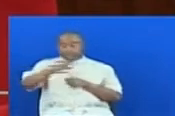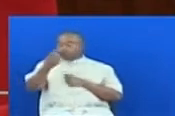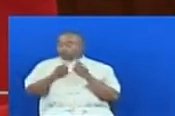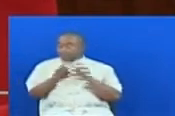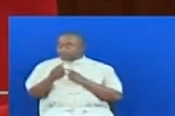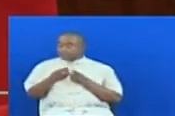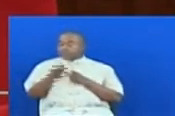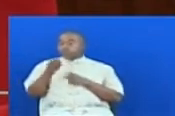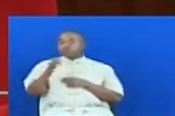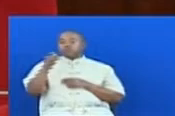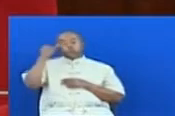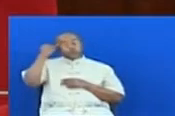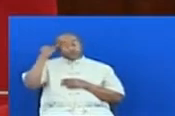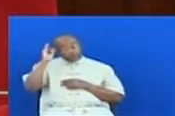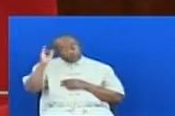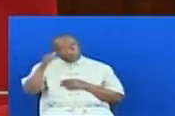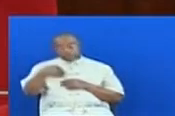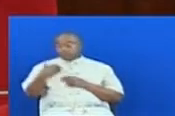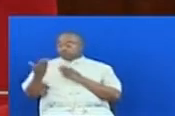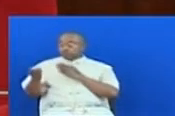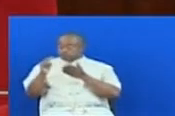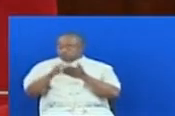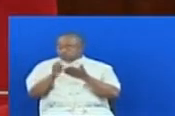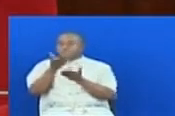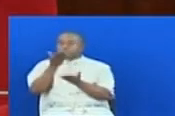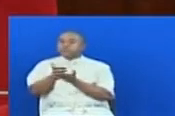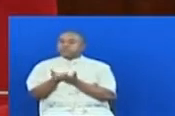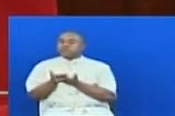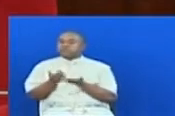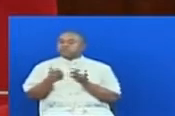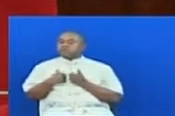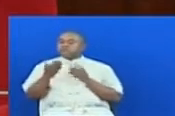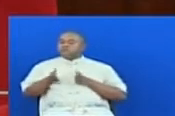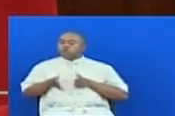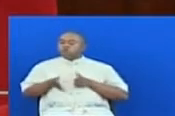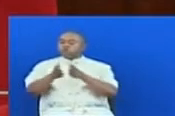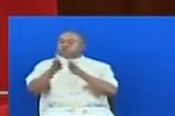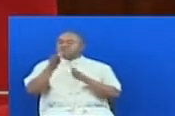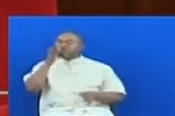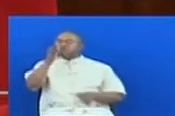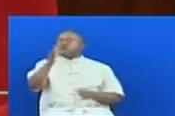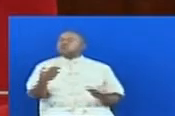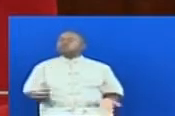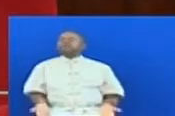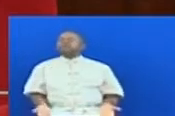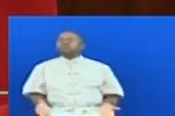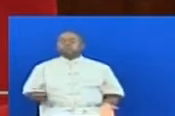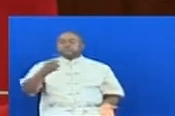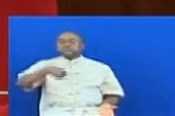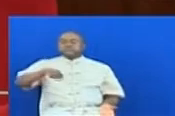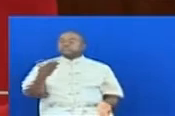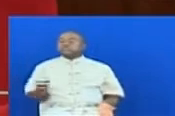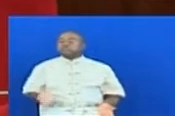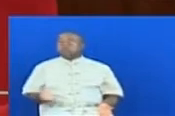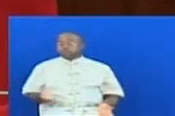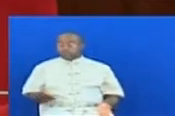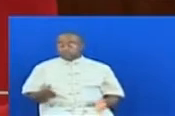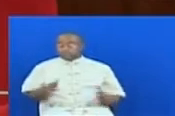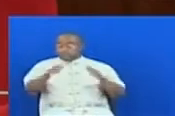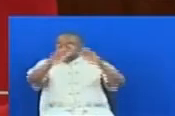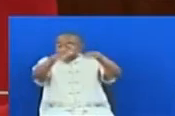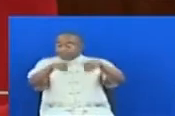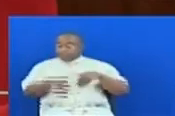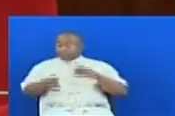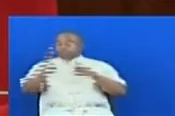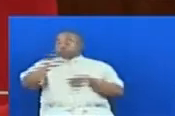tumetoa ushauri, tumesoma mapendekezo. Hivi way forward sisi kama bunge ni nini? Hili bunge mwisho kabisa